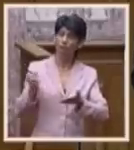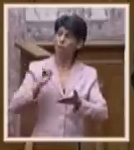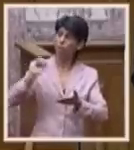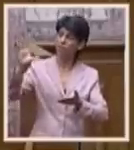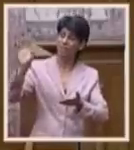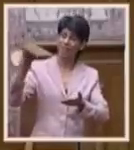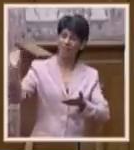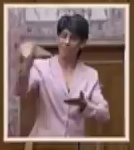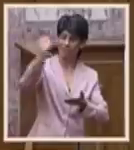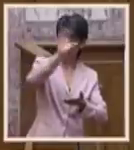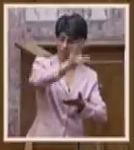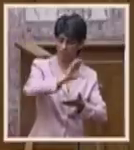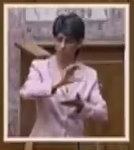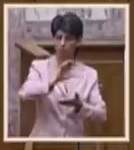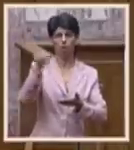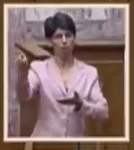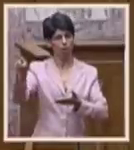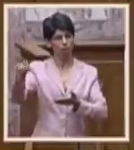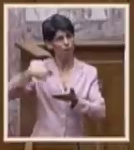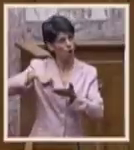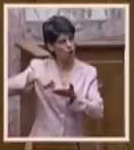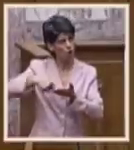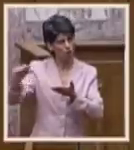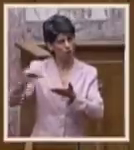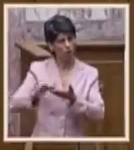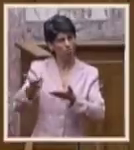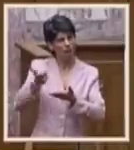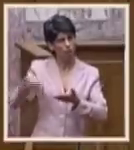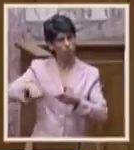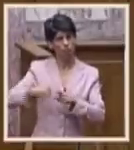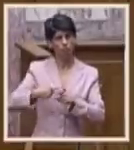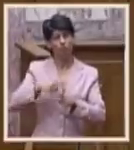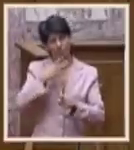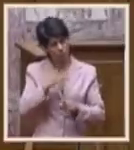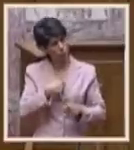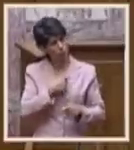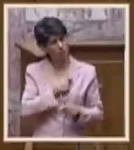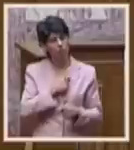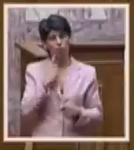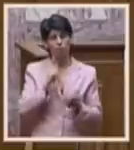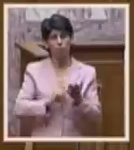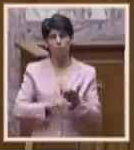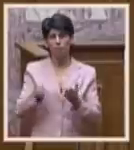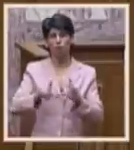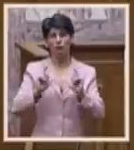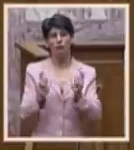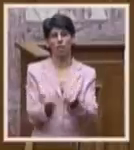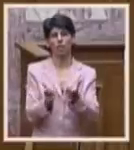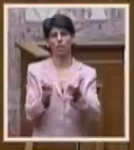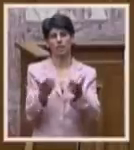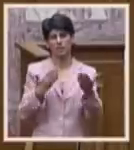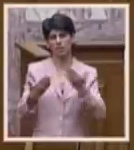εγώ θεωρώ ότι καθήκον μας είναι να ομονοούμε σε μια εθνική προσπάθεια σε αυτή την ιδιαίτερη για την Ελλάδα